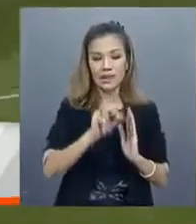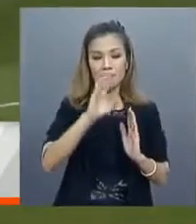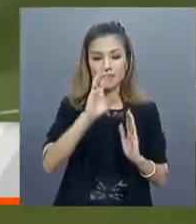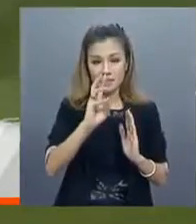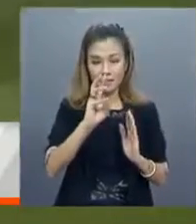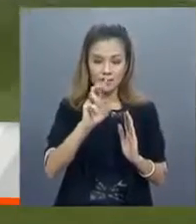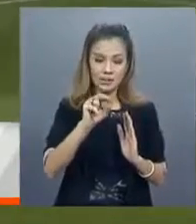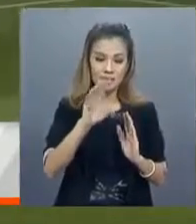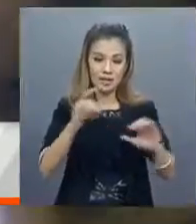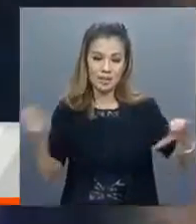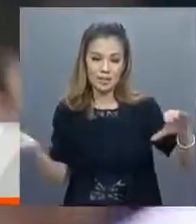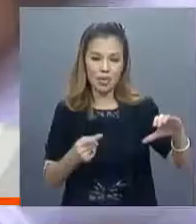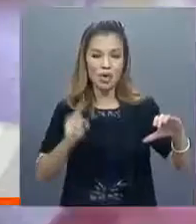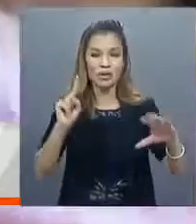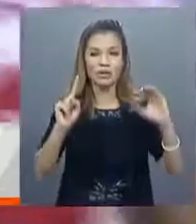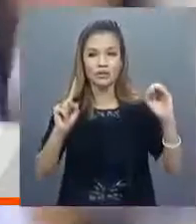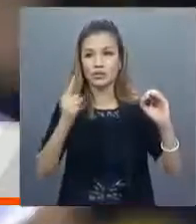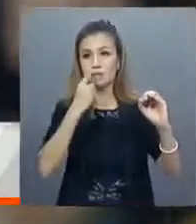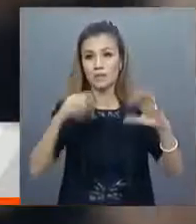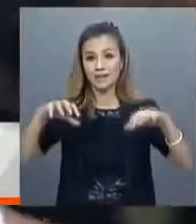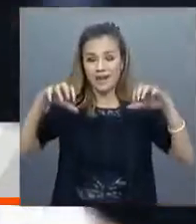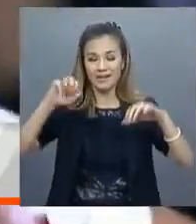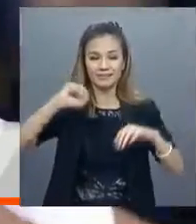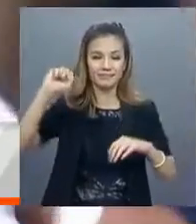ประตูให้แมนยูออกนำก่อน